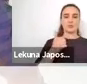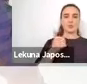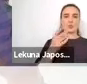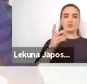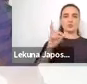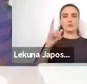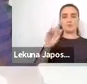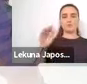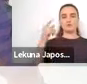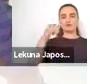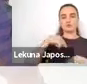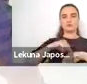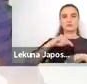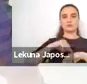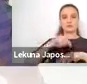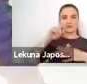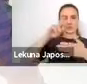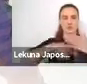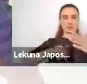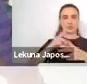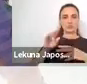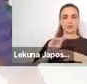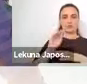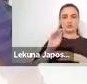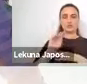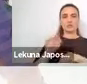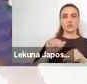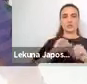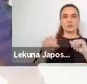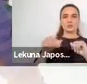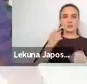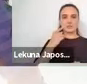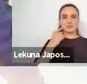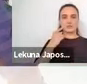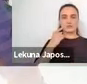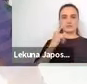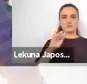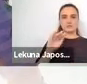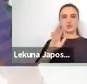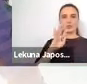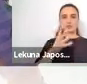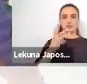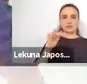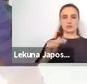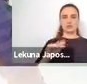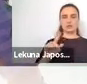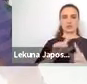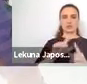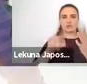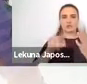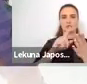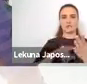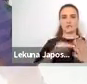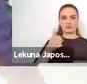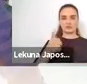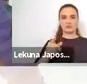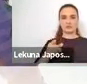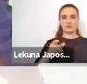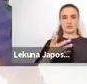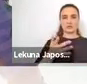აუმაღლო ბავშვს თავდაჯერებულობა და გაუმკლავდეთ სიმორცხესო, ხო, ბავშვი არის 4 წლის, ესეთი კითხვა. ეხლა